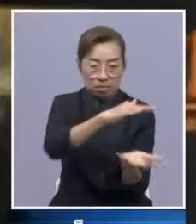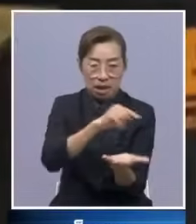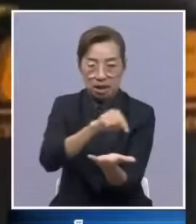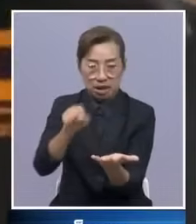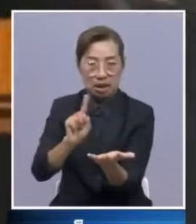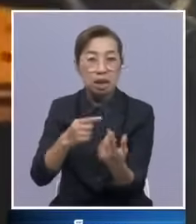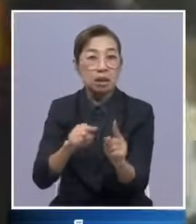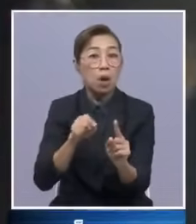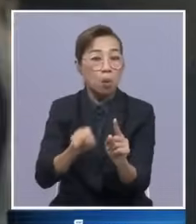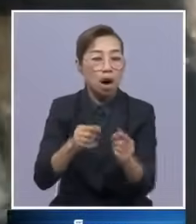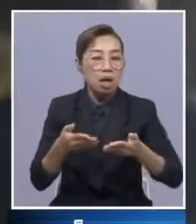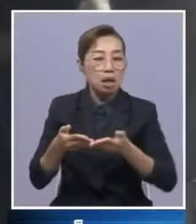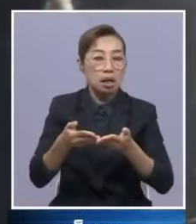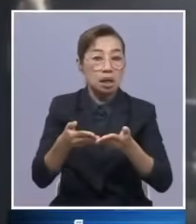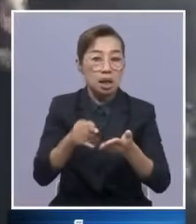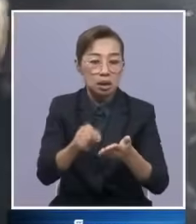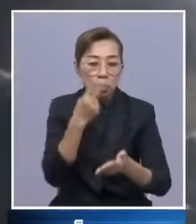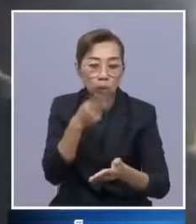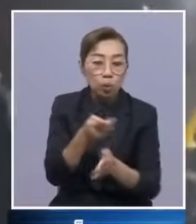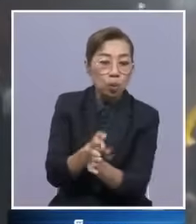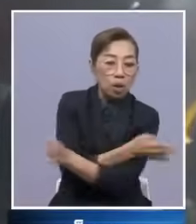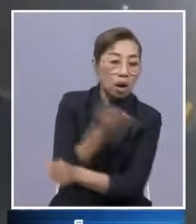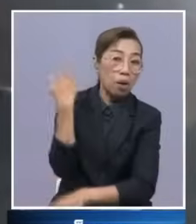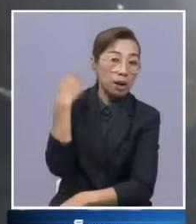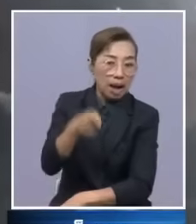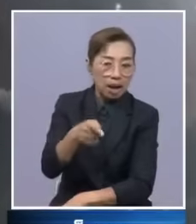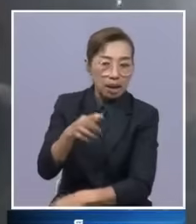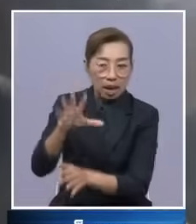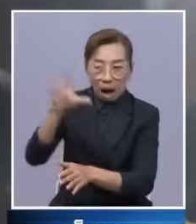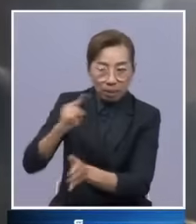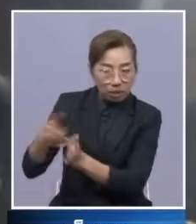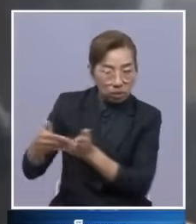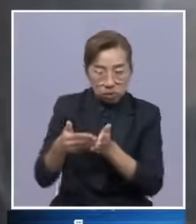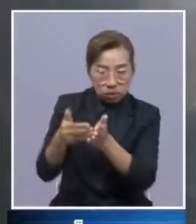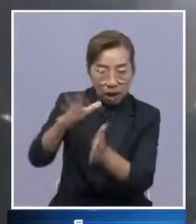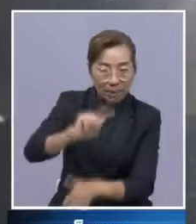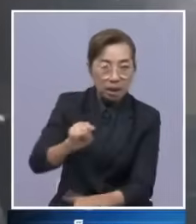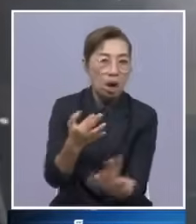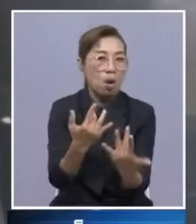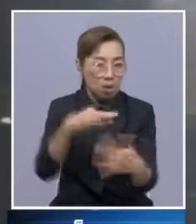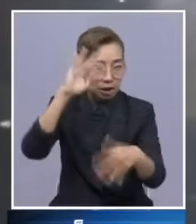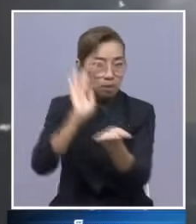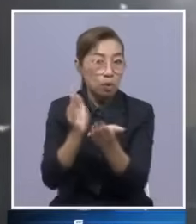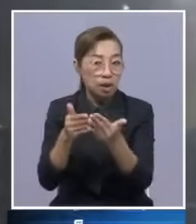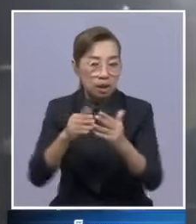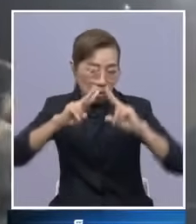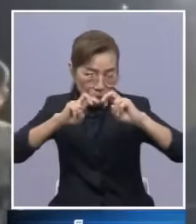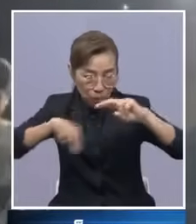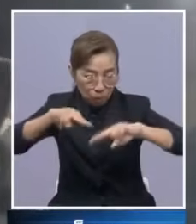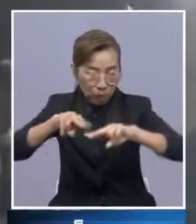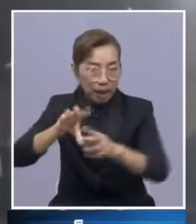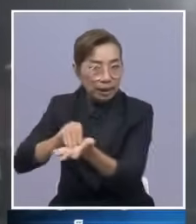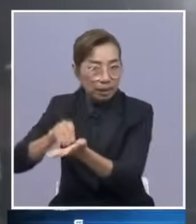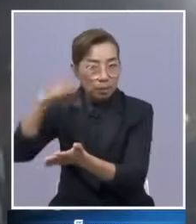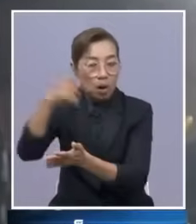ดูว่าเส้นทางการเดินเรือที่ผ่านมาเป็นยังไงขอเวลาทำงานสัก1ระยะส่วนคนที่รับหน้าที่ขนยาเสพติดมาค